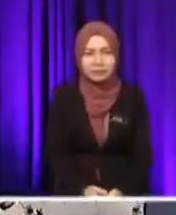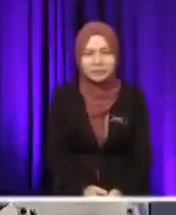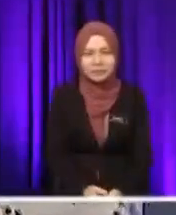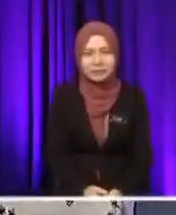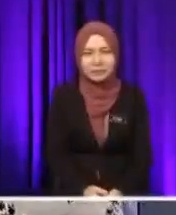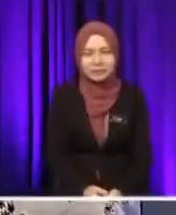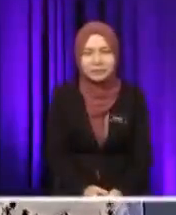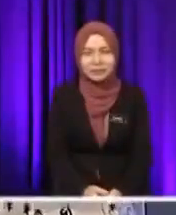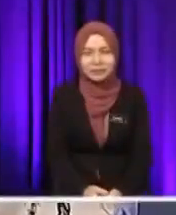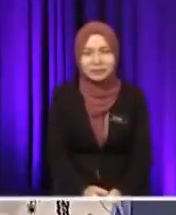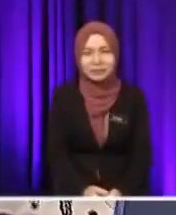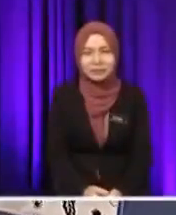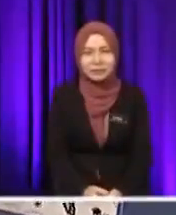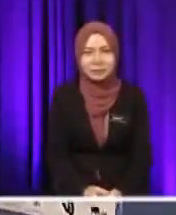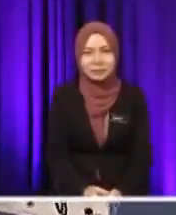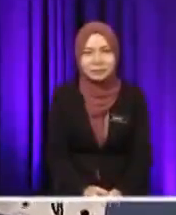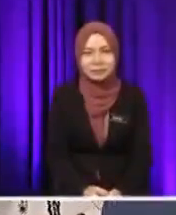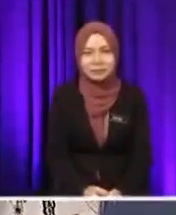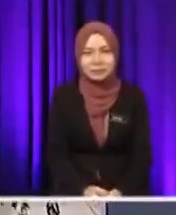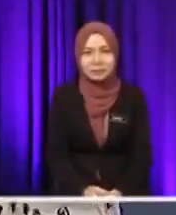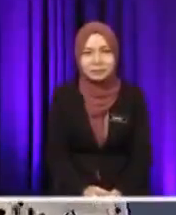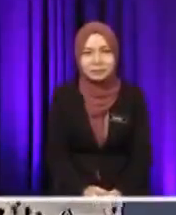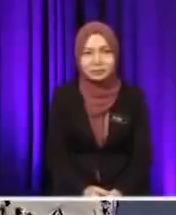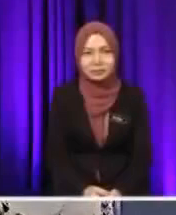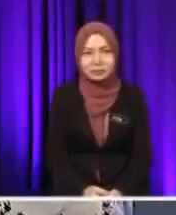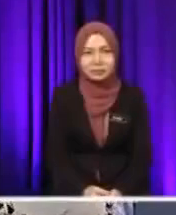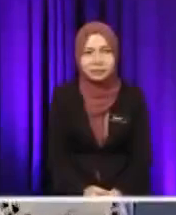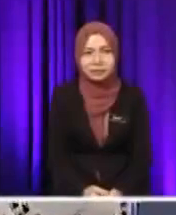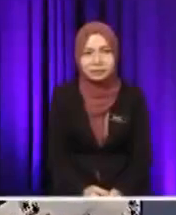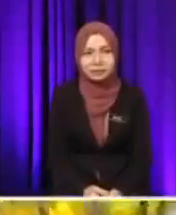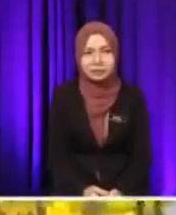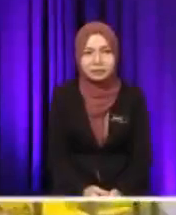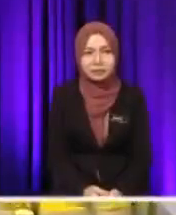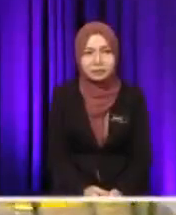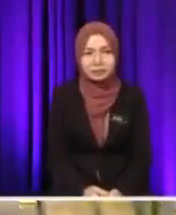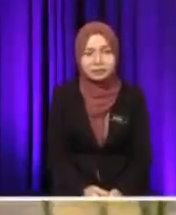Terima kasih. Okey. Saja je tak buat. Okey, kita tuangkan satu sudu spatula saja.